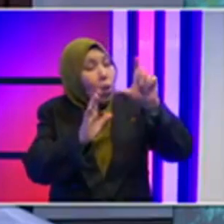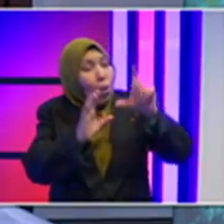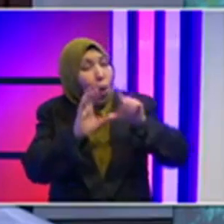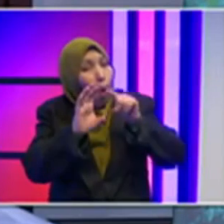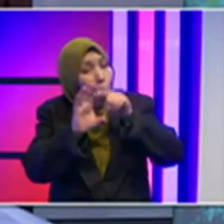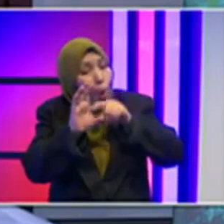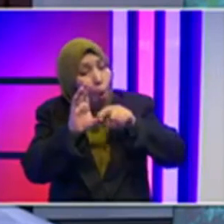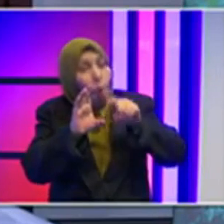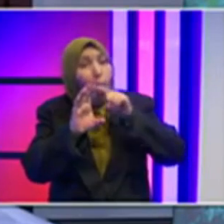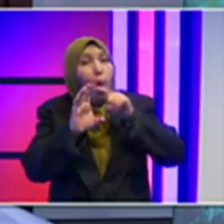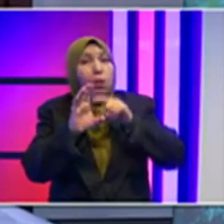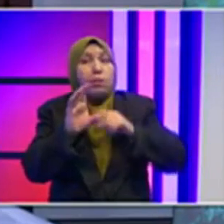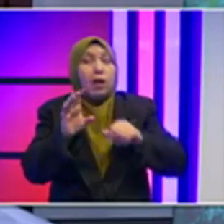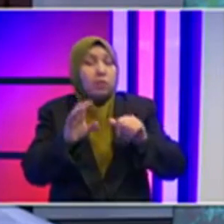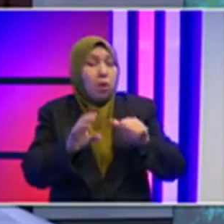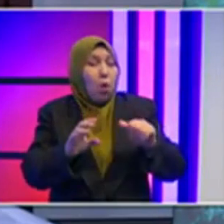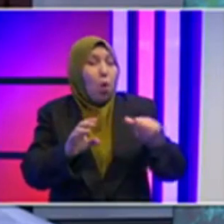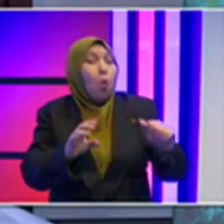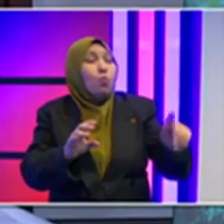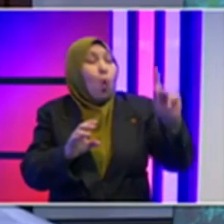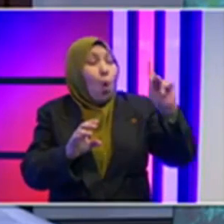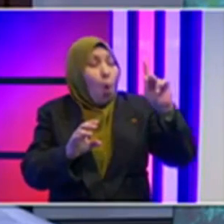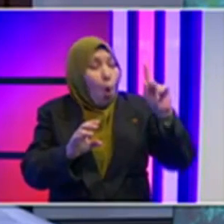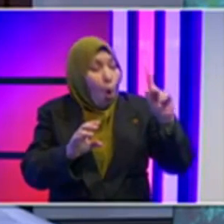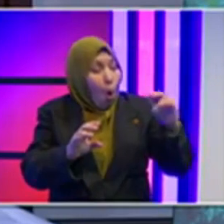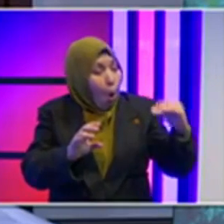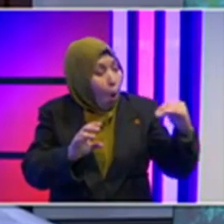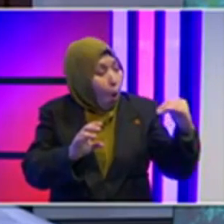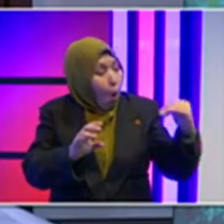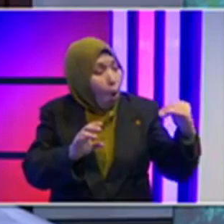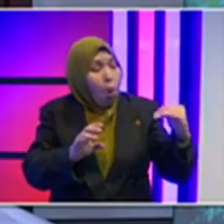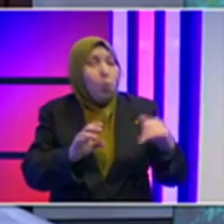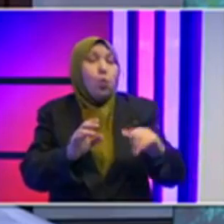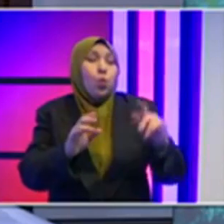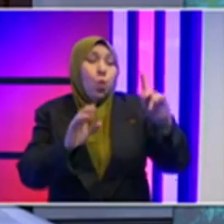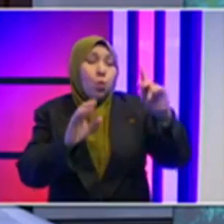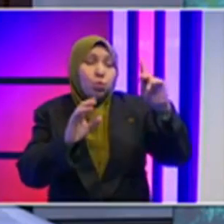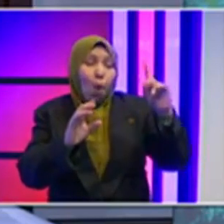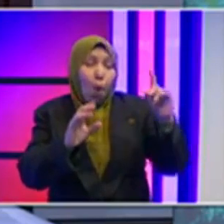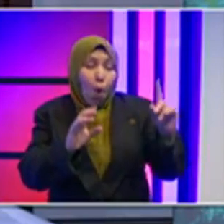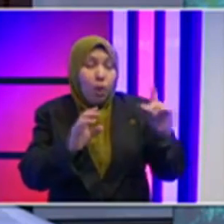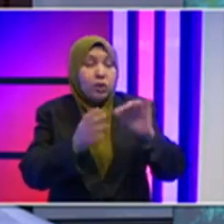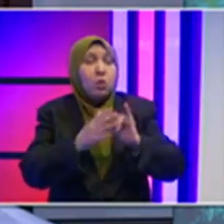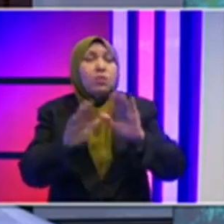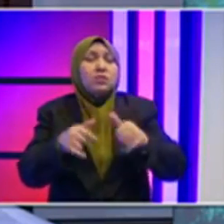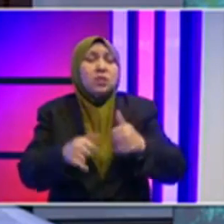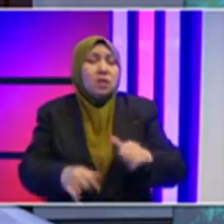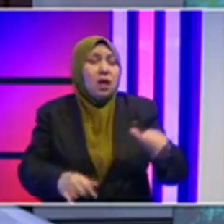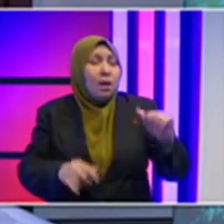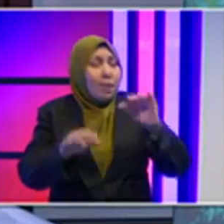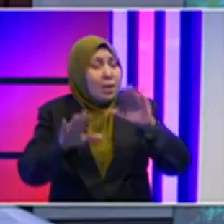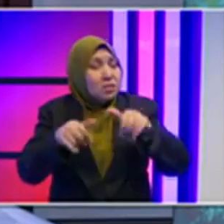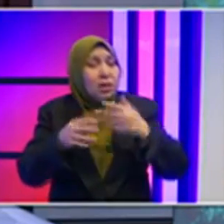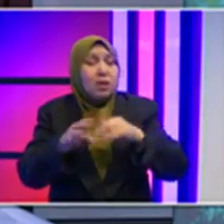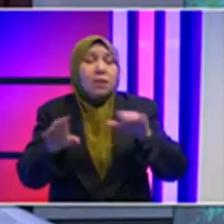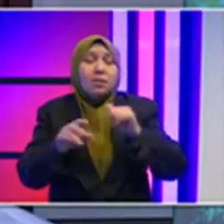hollow loh Gan akho vulva menjadi hosted